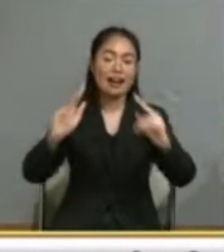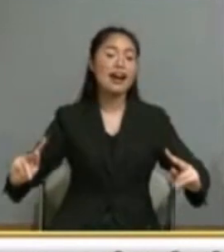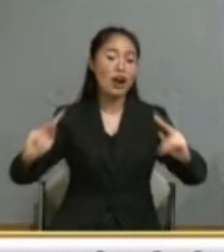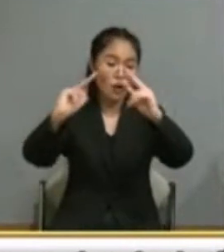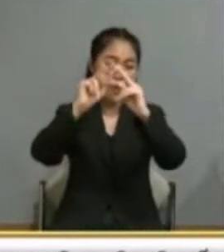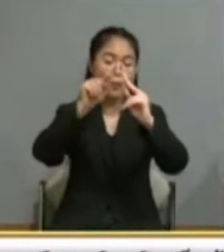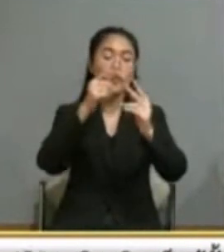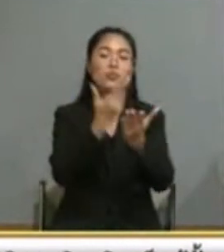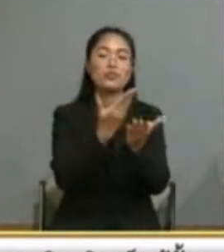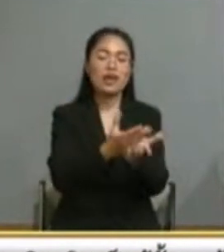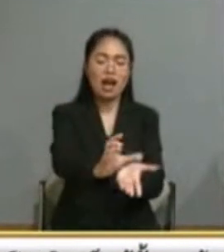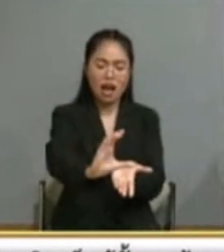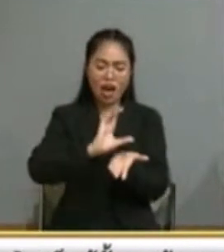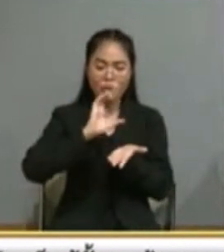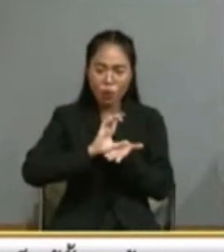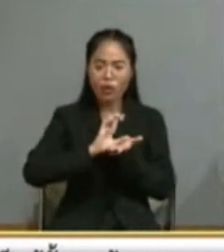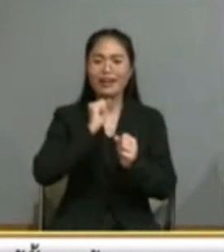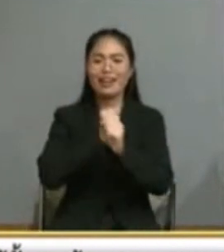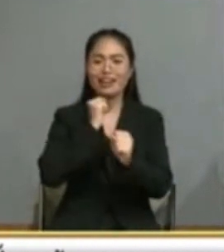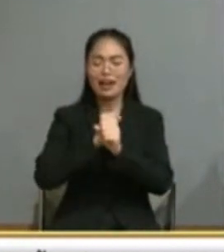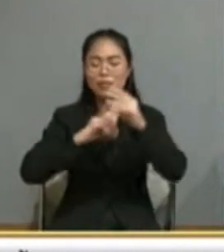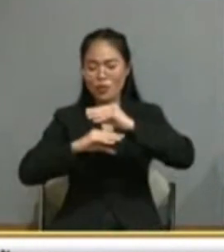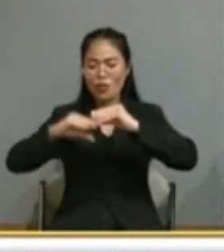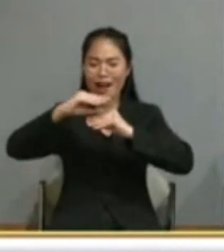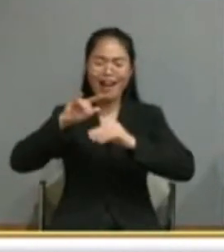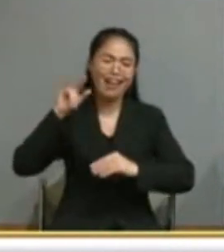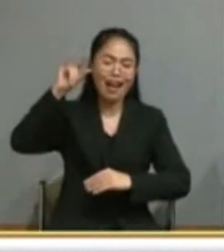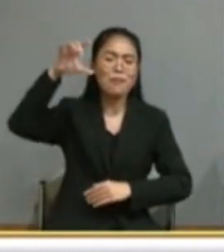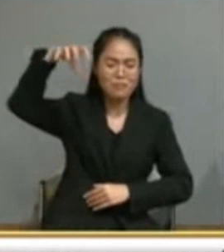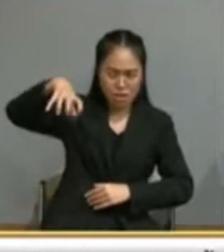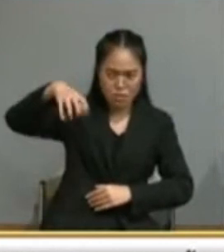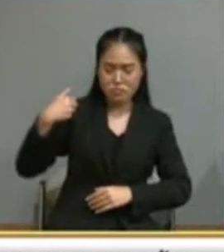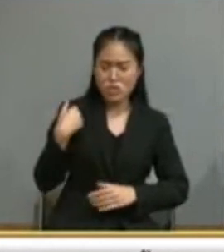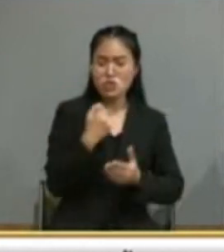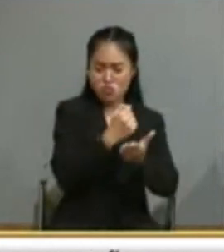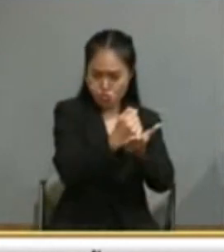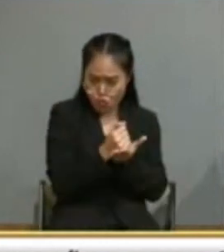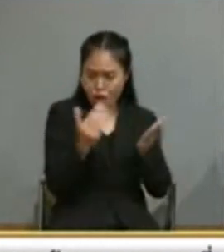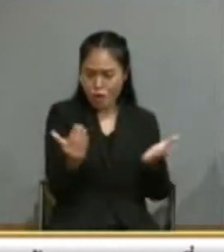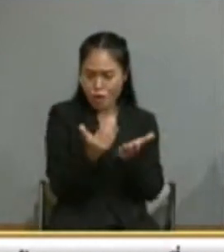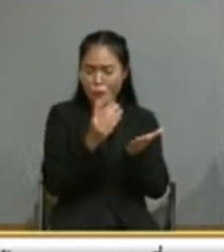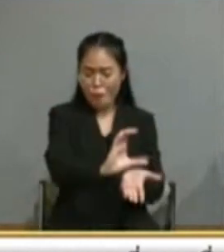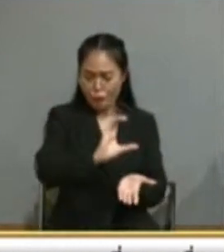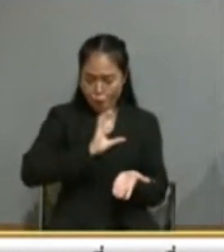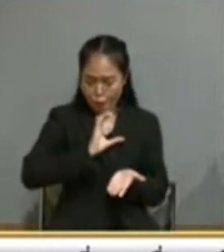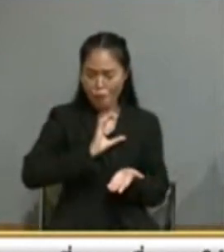หรอไมกนำเองสารก่องสบให นะครั